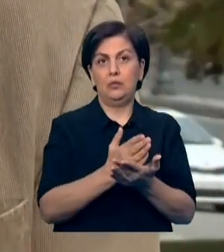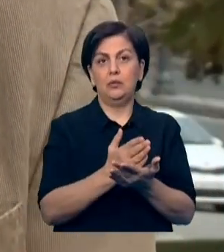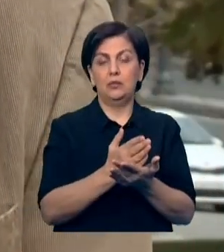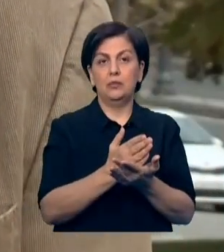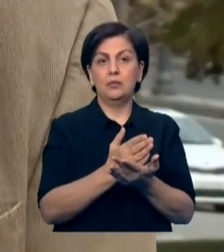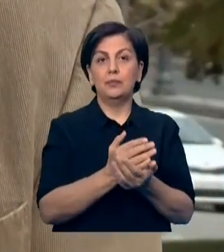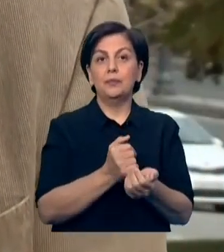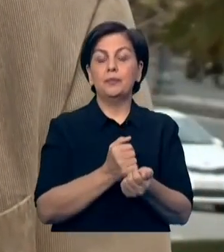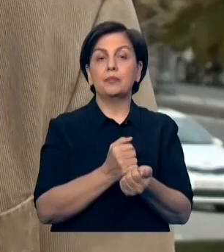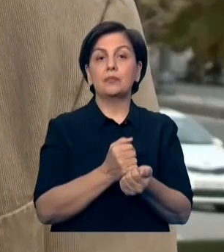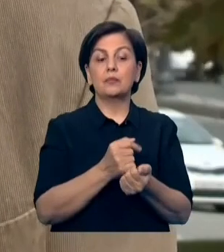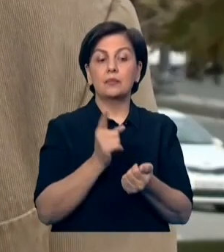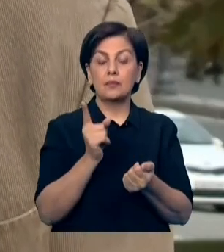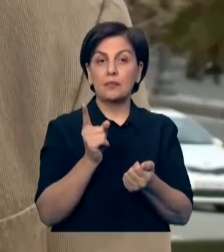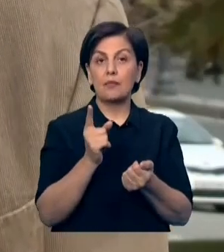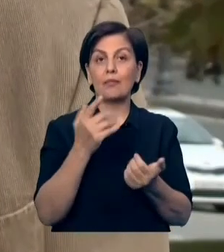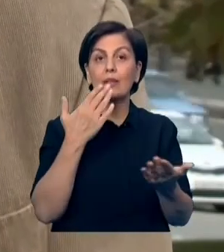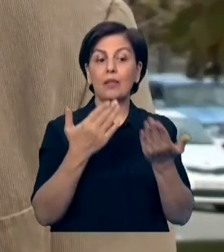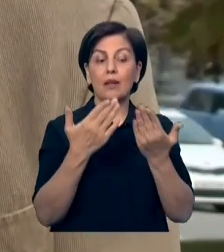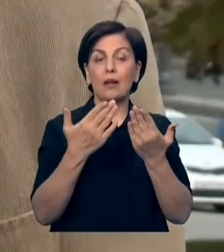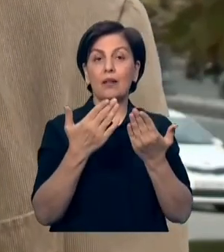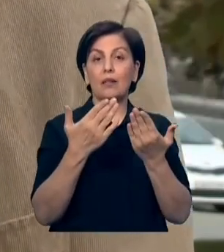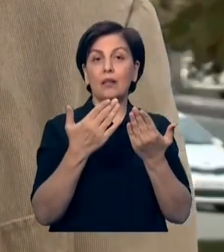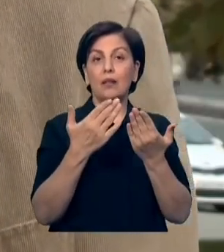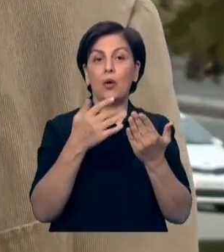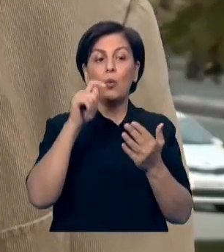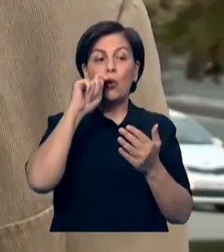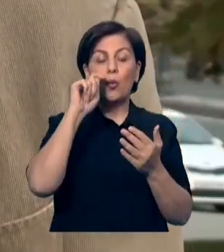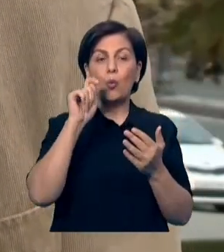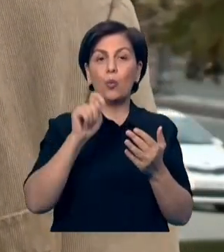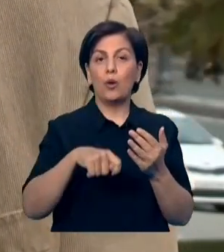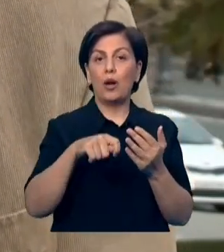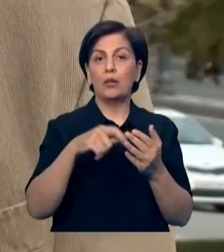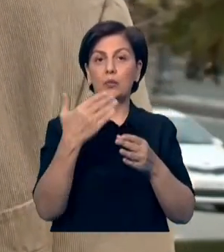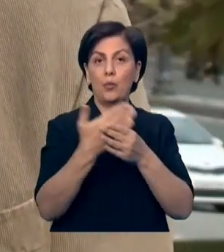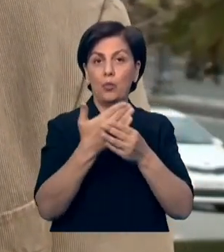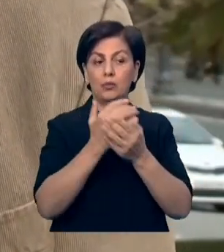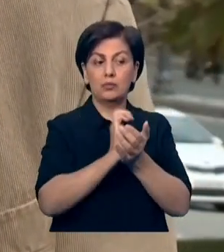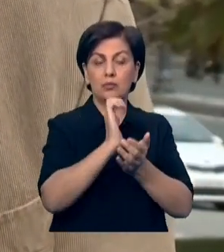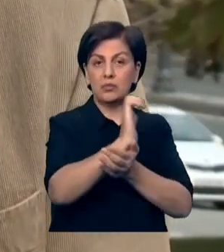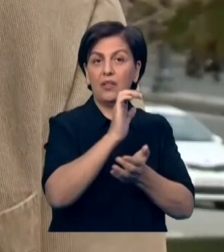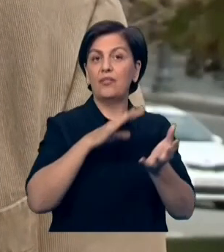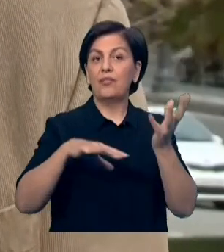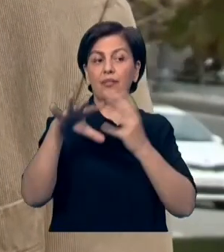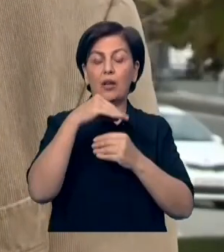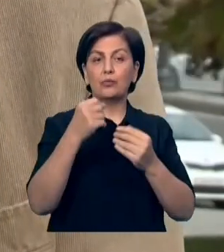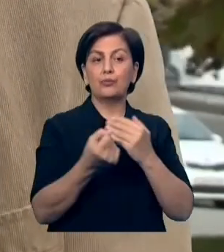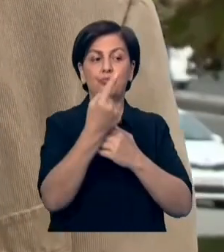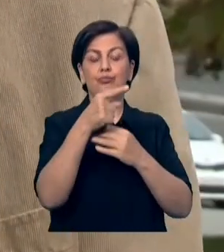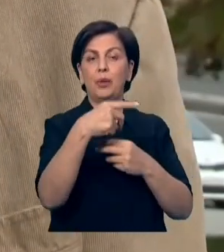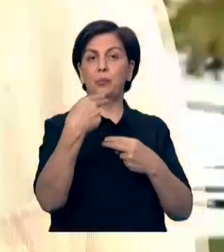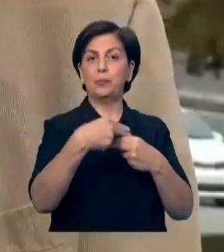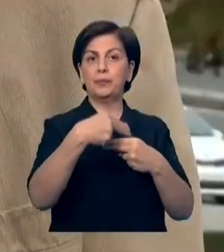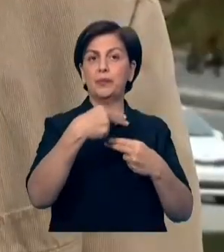olaraq Ukraynaya yardım ayrılmasına, yaxud da ki, maliyyə vəsaiti ayrılmasına mane olur.